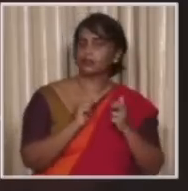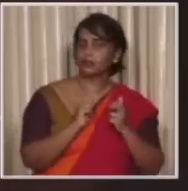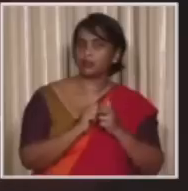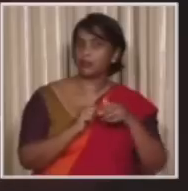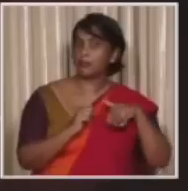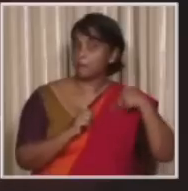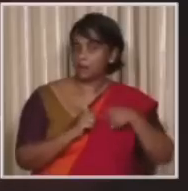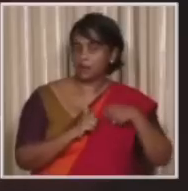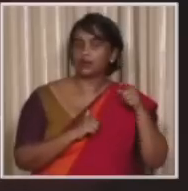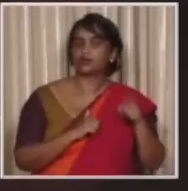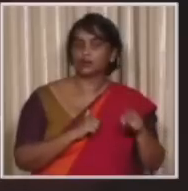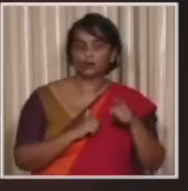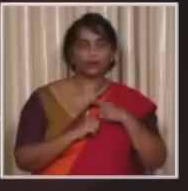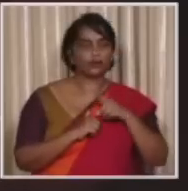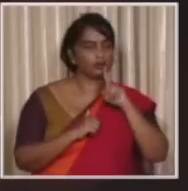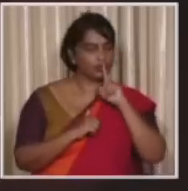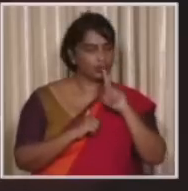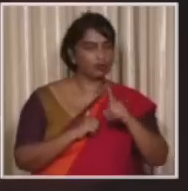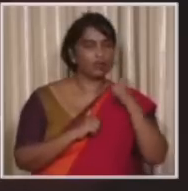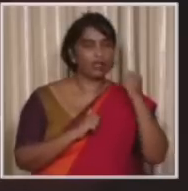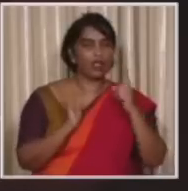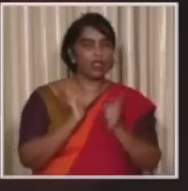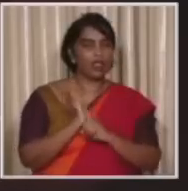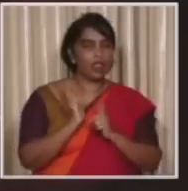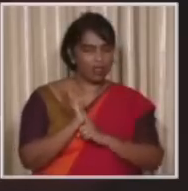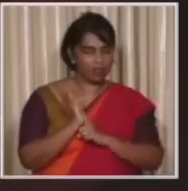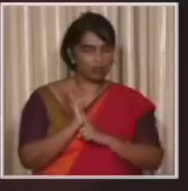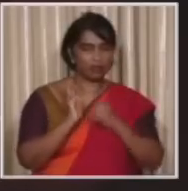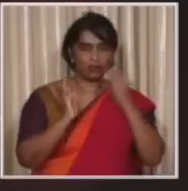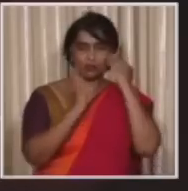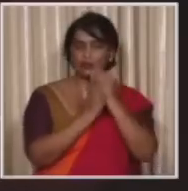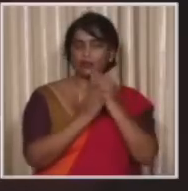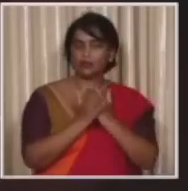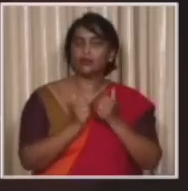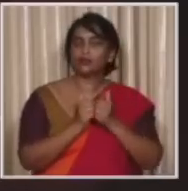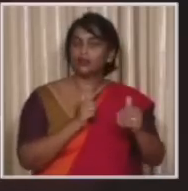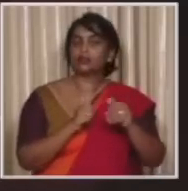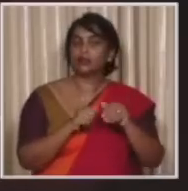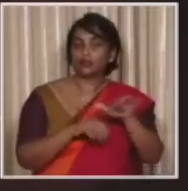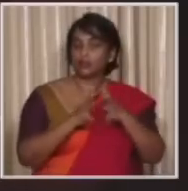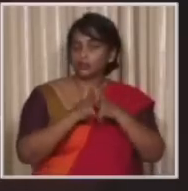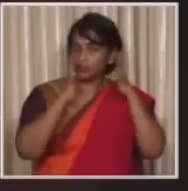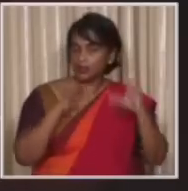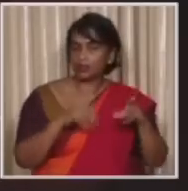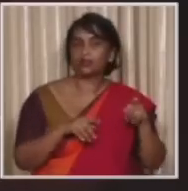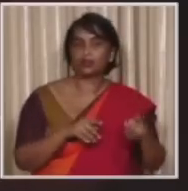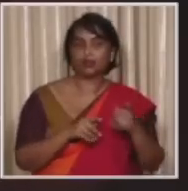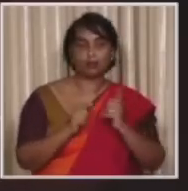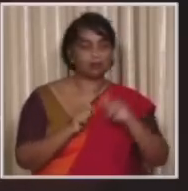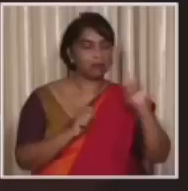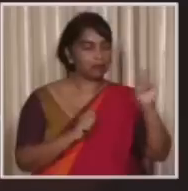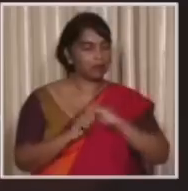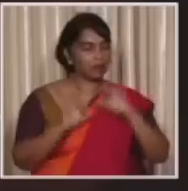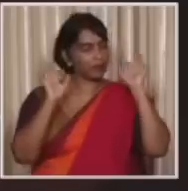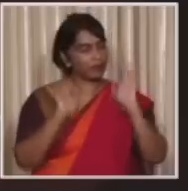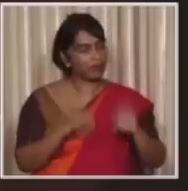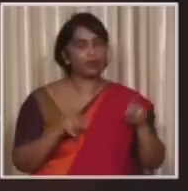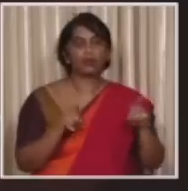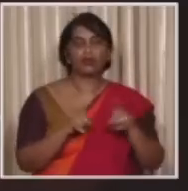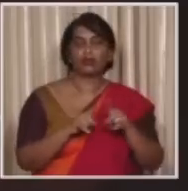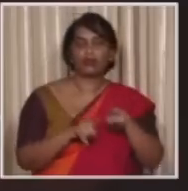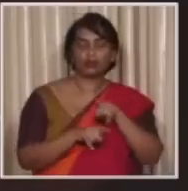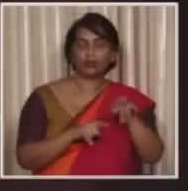මුලක් වෙනවයි කියන එකත් මතක් කරමින් මොකද ලග්ගල ඉන්නවා මීට වඩා ඉඩම් තිබිලා වන්දිය ගන්නෙ නැතුව